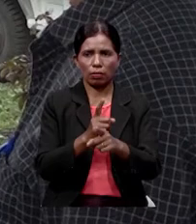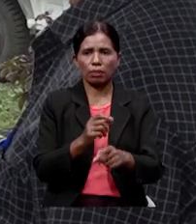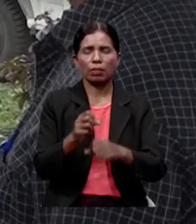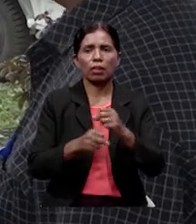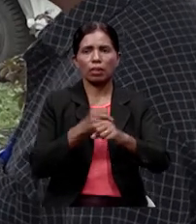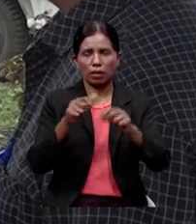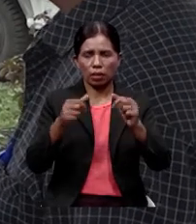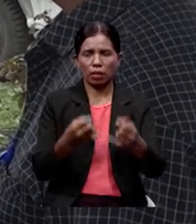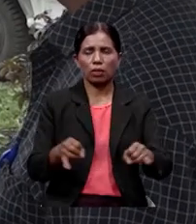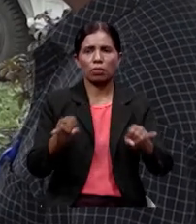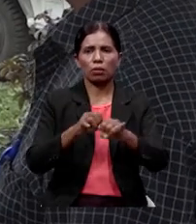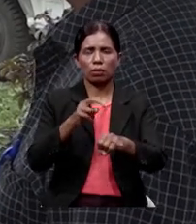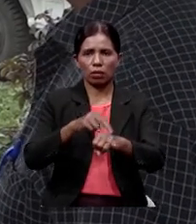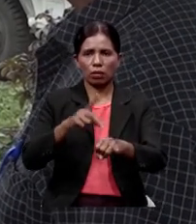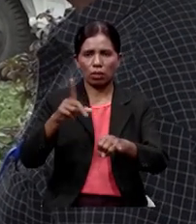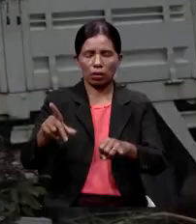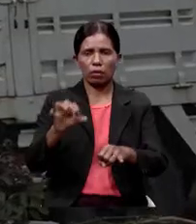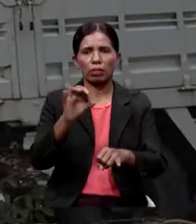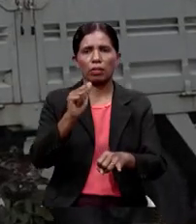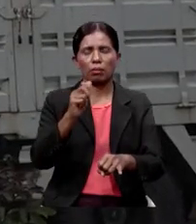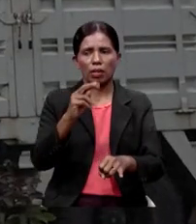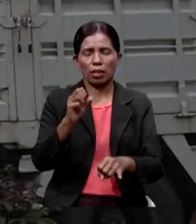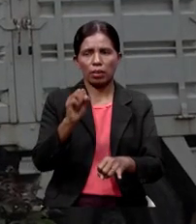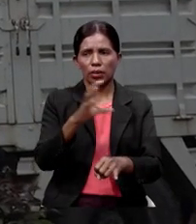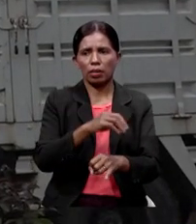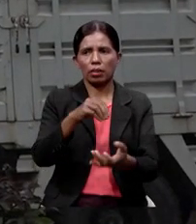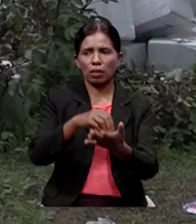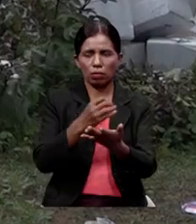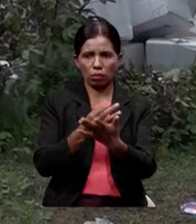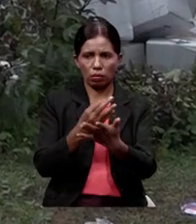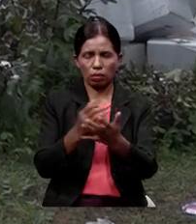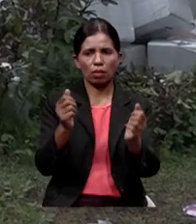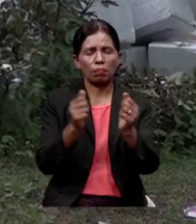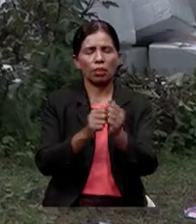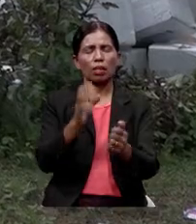idane Instituto Nasional Farmasia no Produto Médico aloka osan ho montante tokon